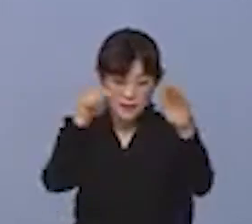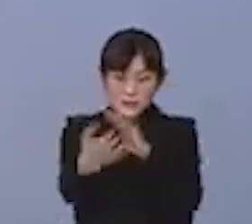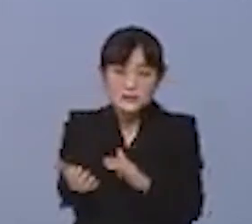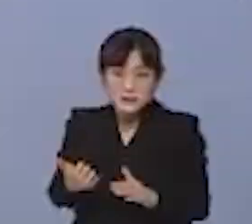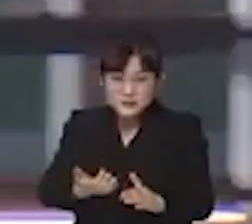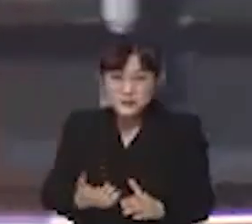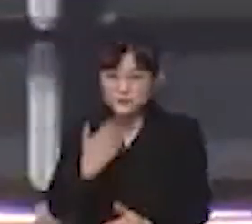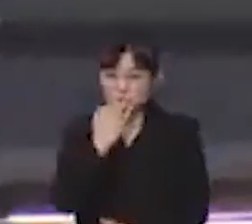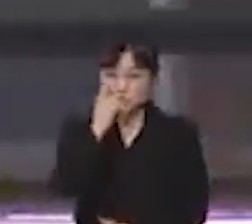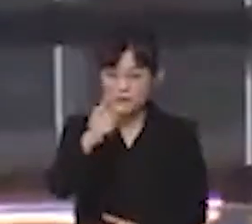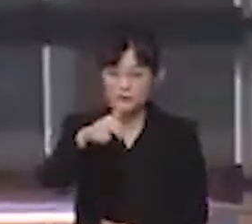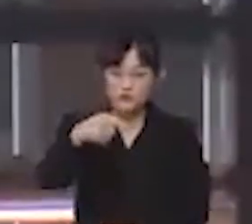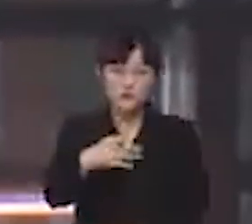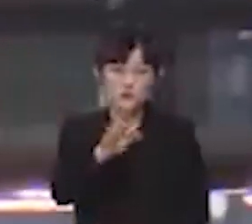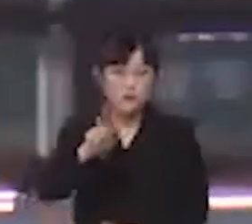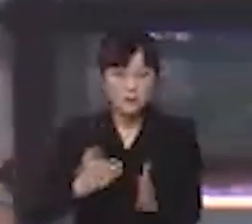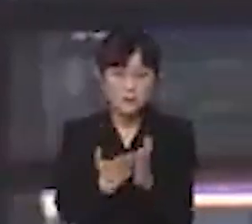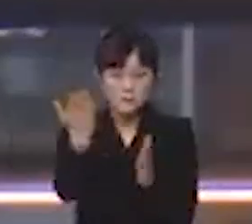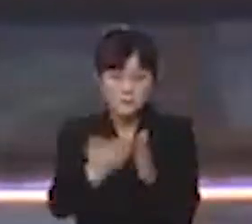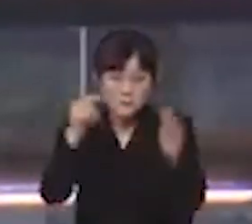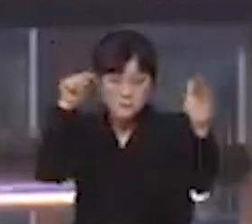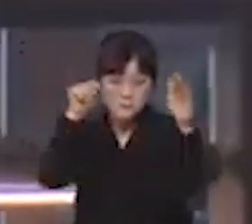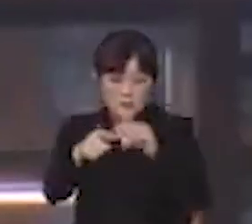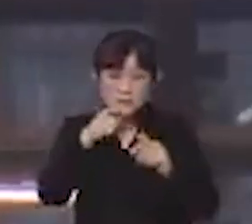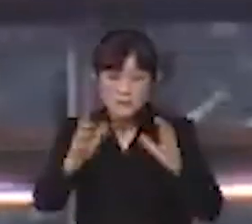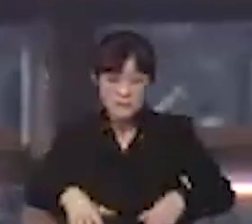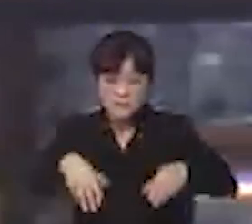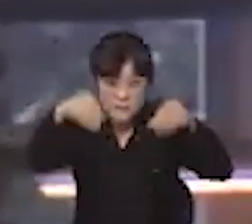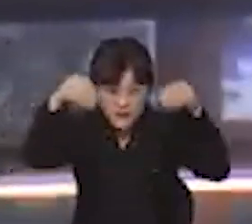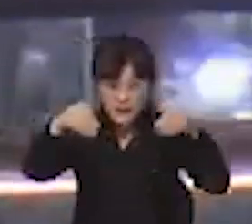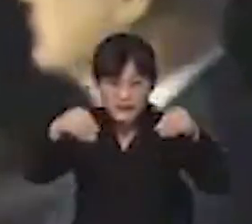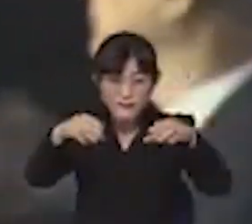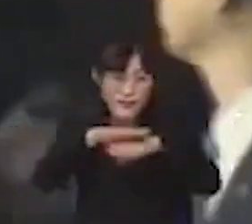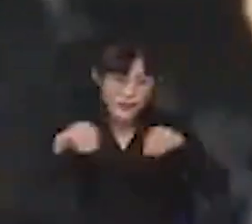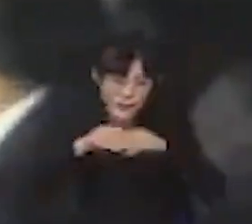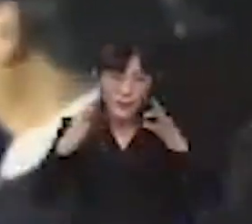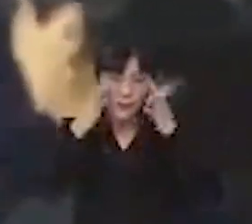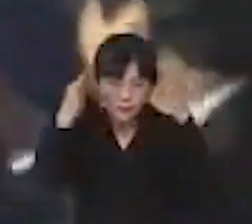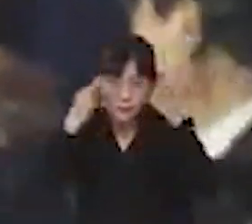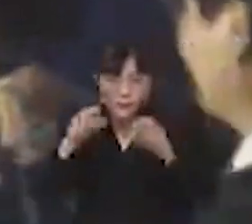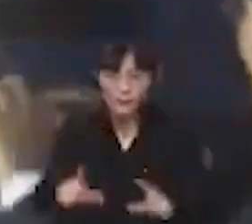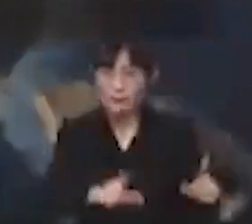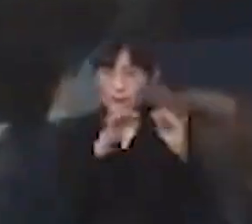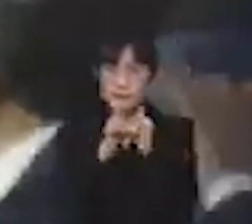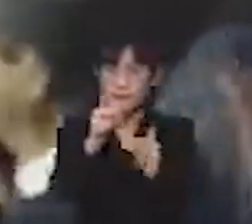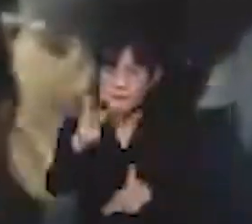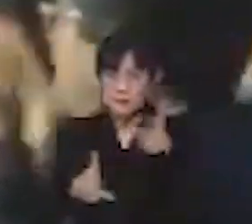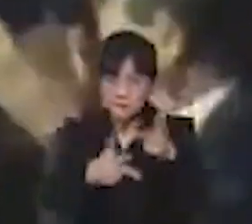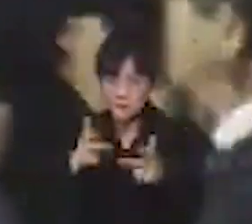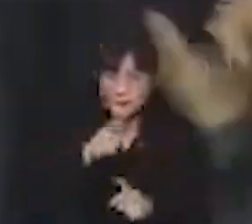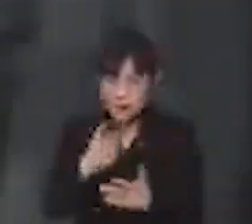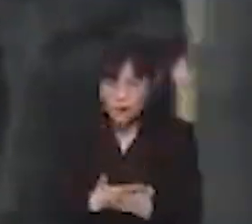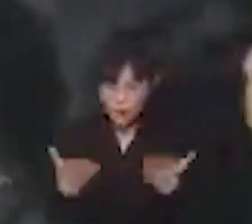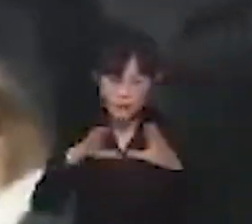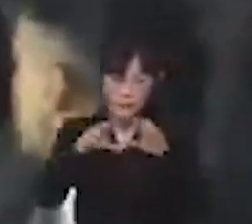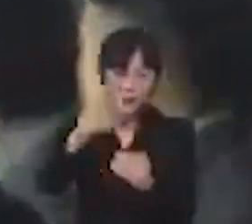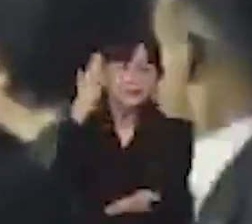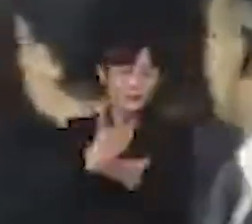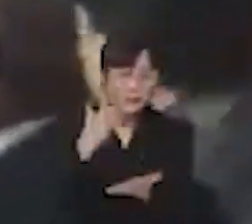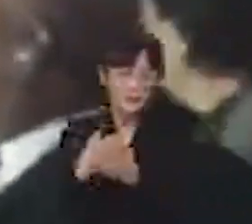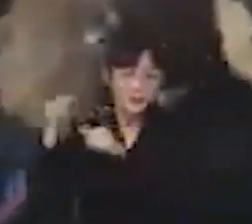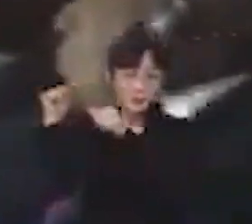앞서 순천 주암댐을 찾아 가뭄의 총력 대응에 어떤 경우에도 주민과 산단에 물 공급이 끊기지 않도록